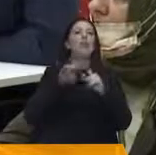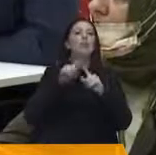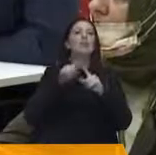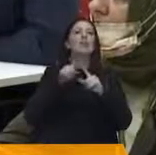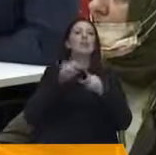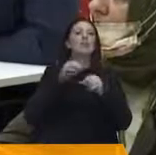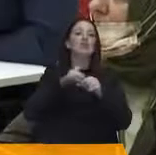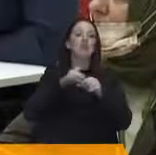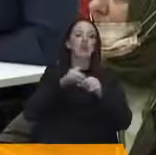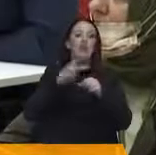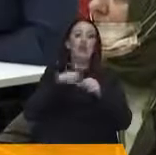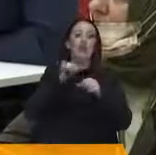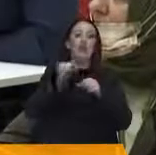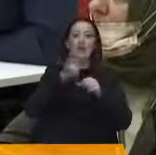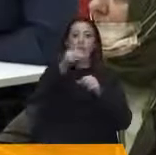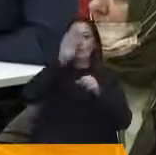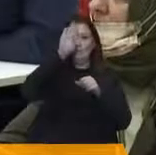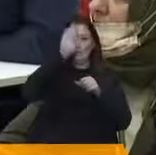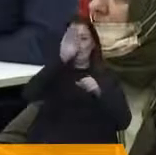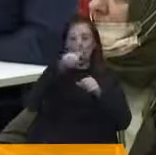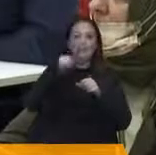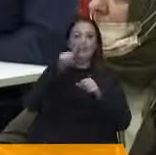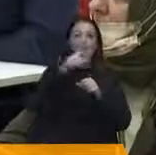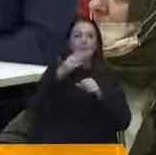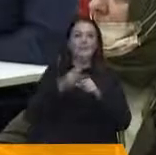ilgilidir. Ben aziz İstanbullulara